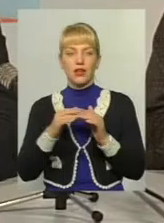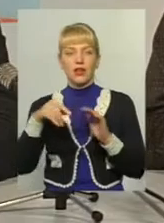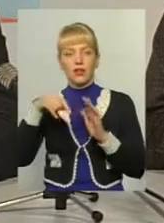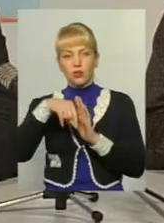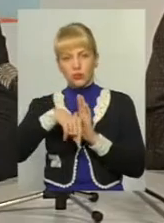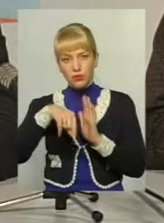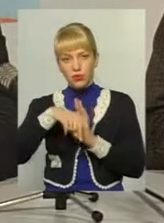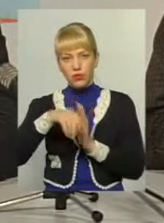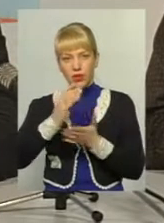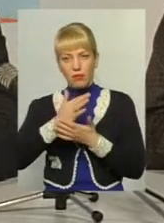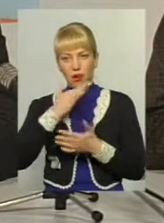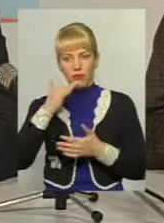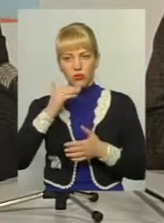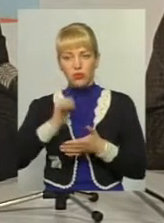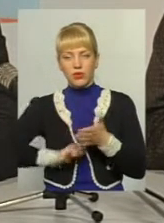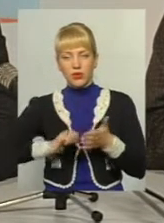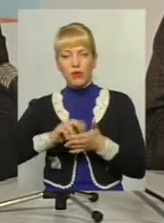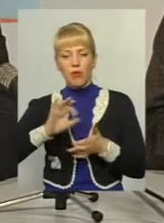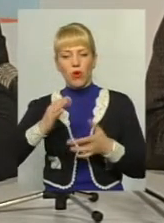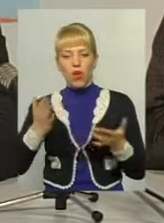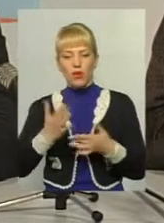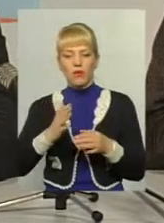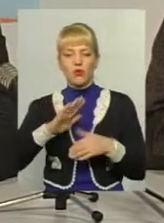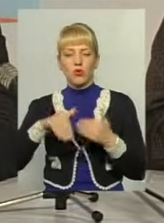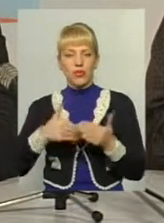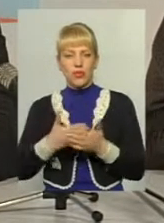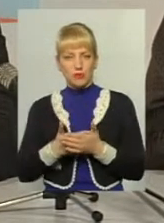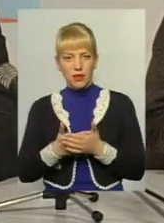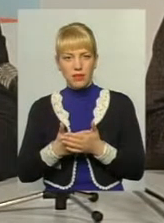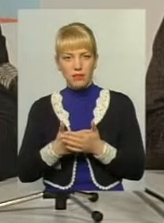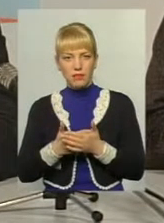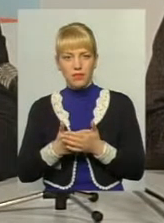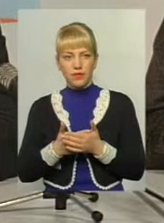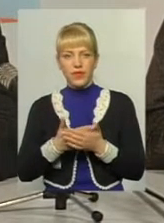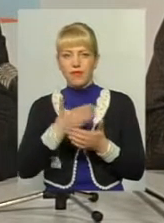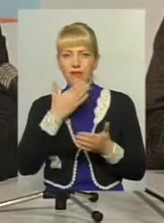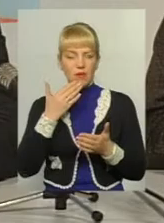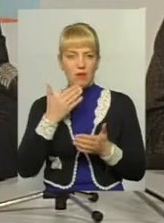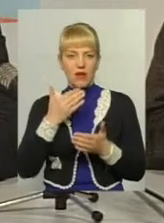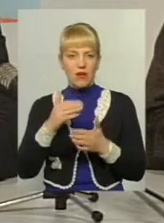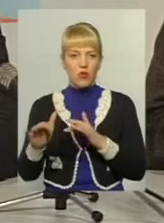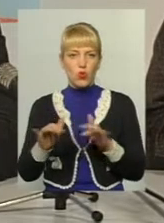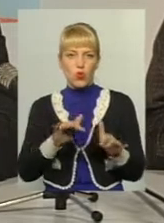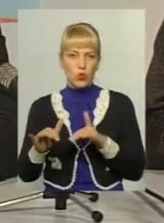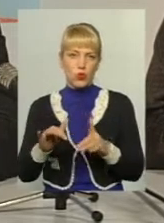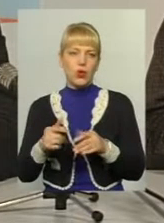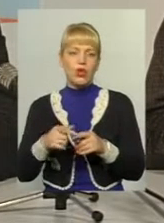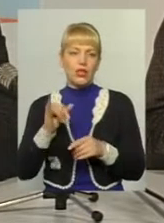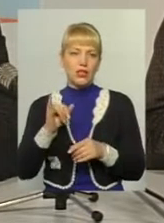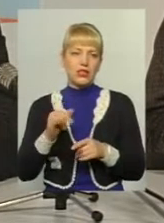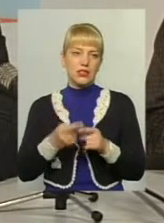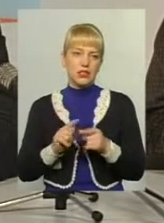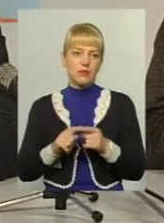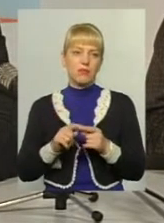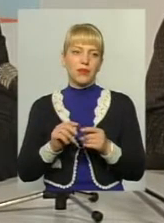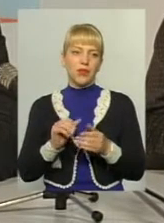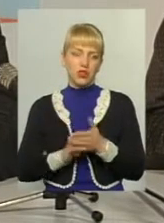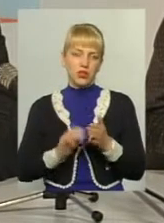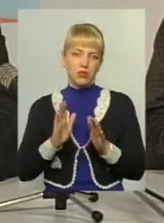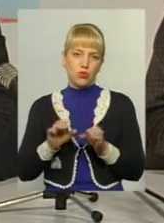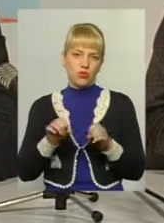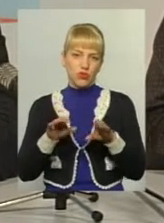да? Немає типового договору, який би заключали от ті ж самі управляючі компанії між ОСББ чи будинком,